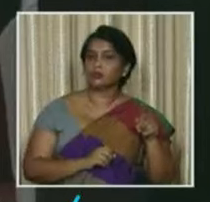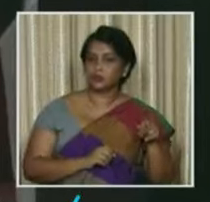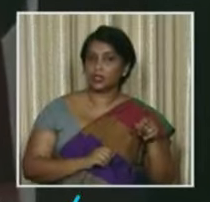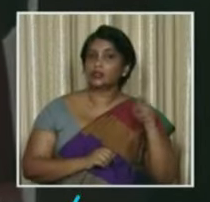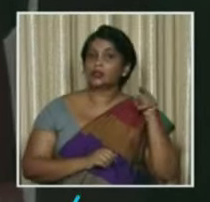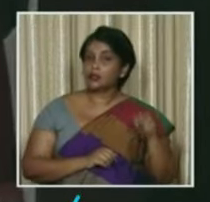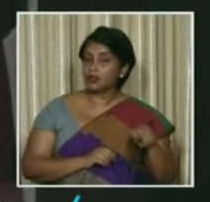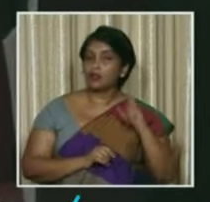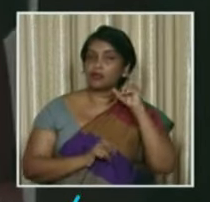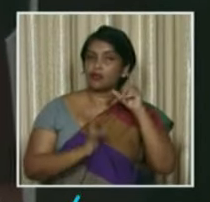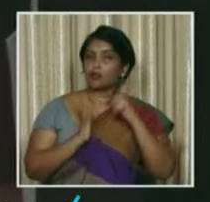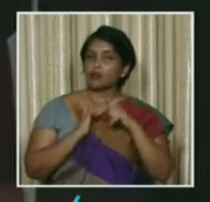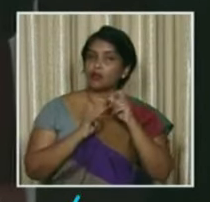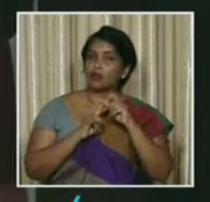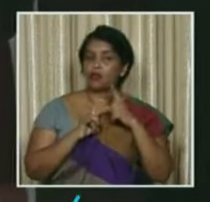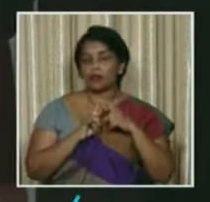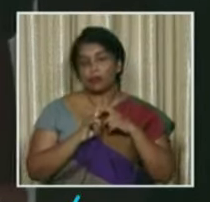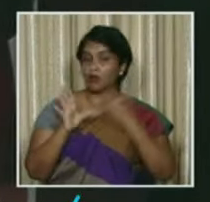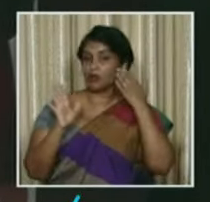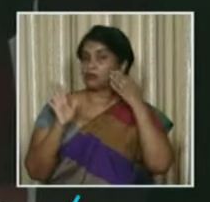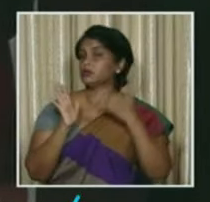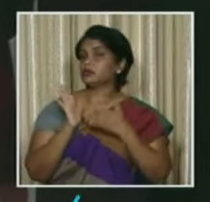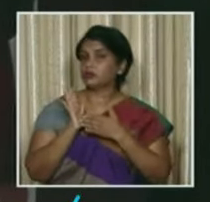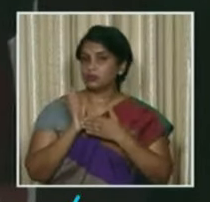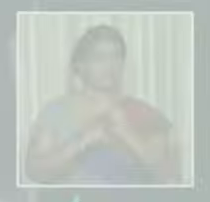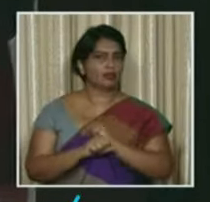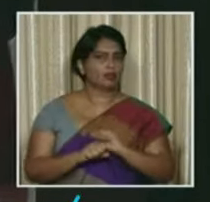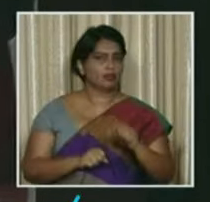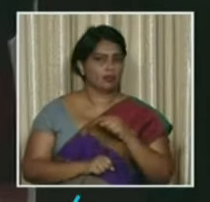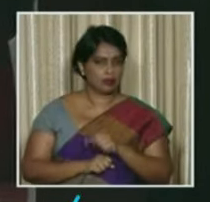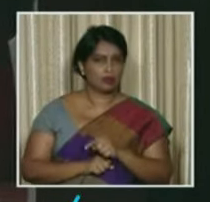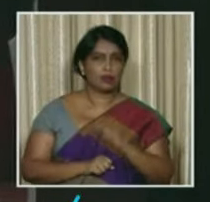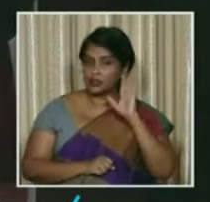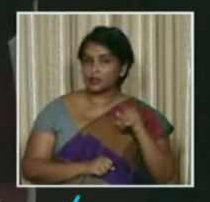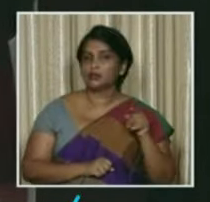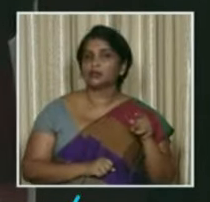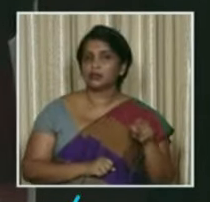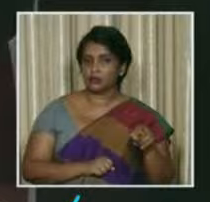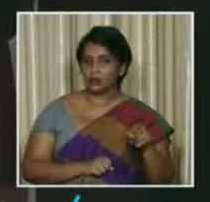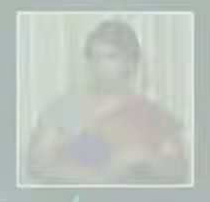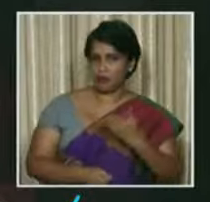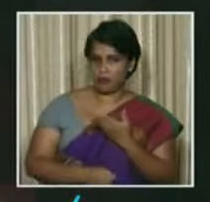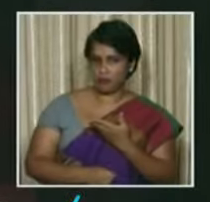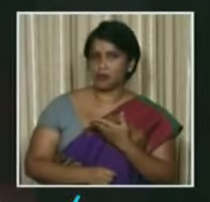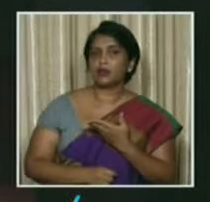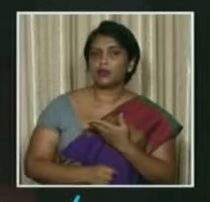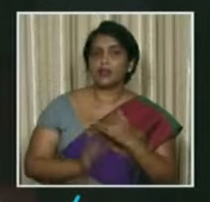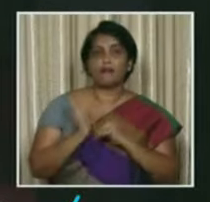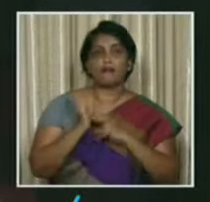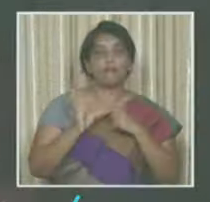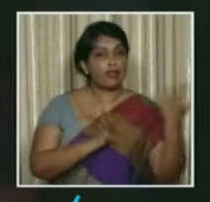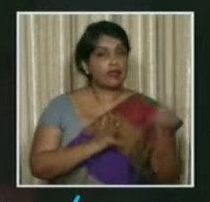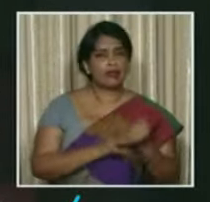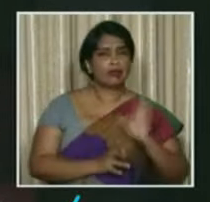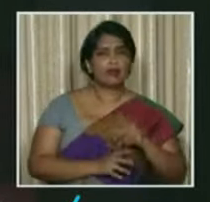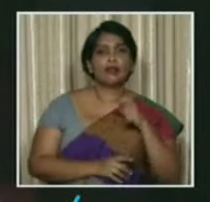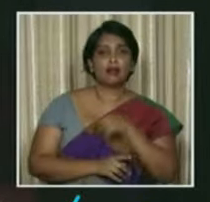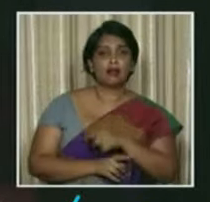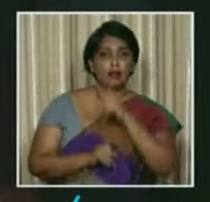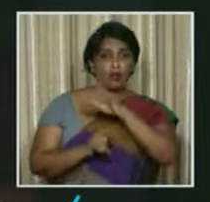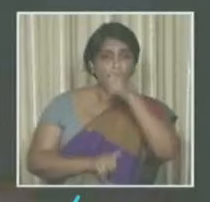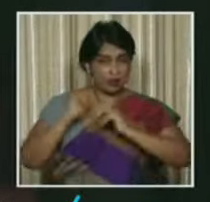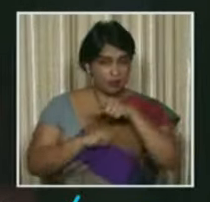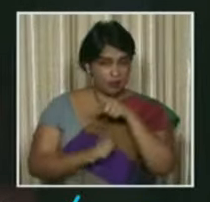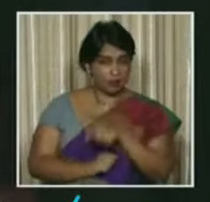එය කෝප හෝ කෝපා හමුවේ සලකා නොබැලීමට සුවිශේෂී වූ හේතු තිබේද? වැට් එක ගහනව වෙනුවට මේ වගේ